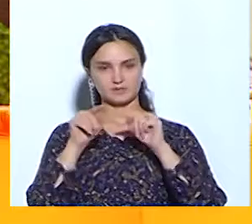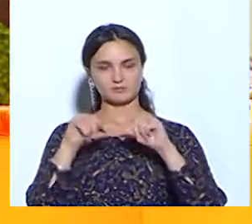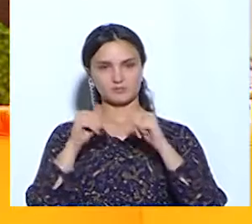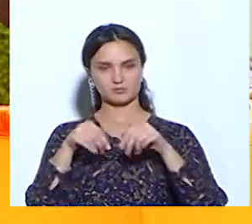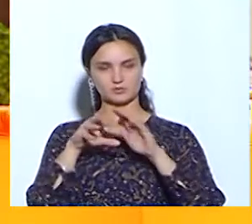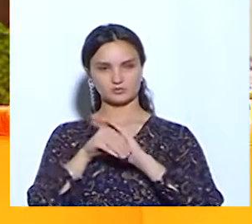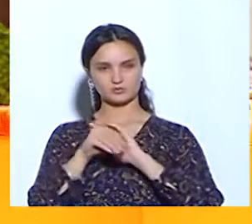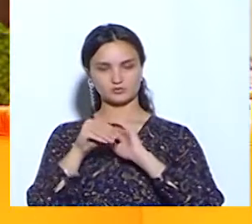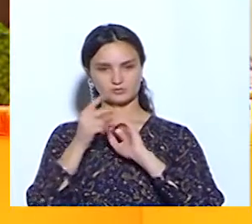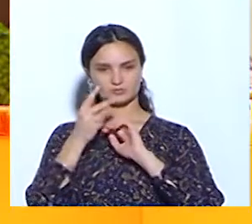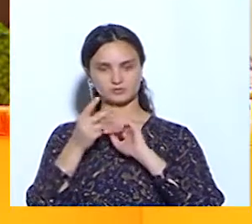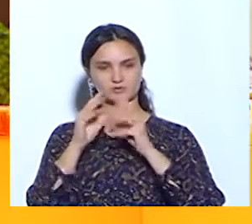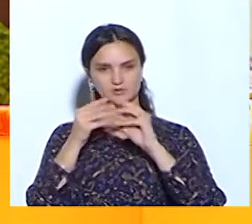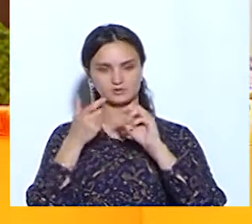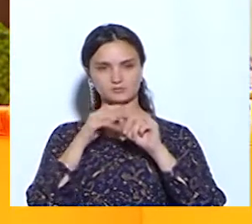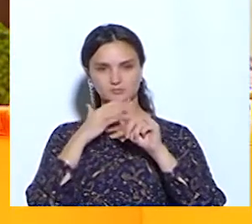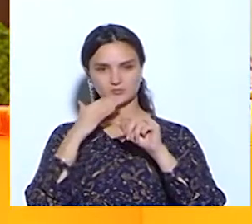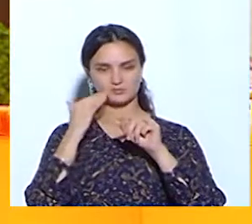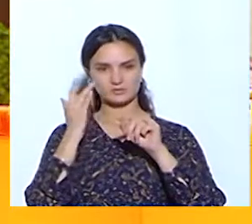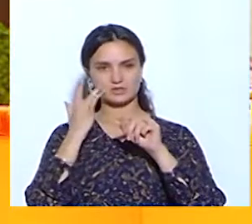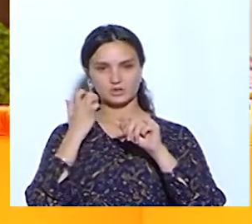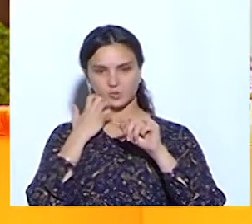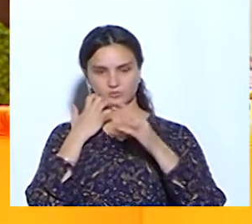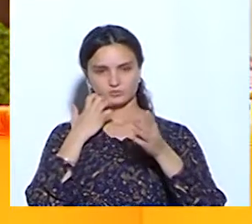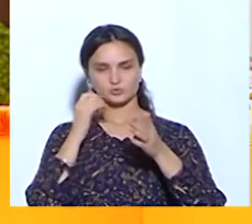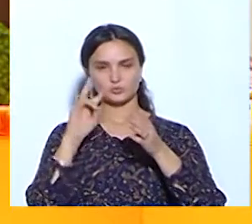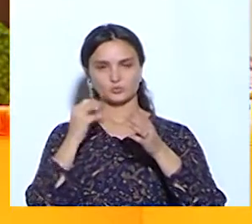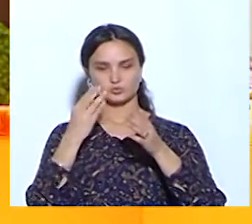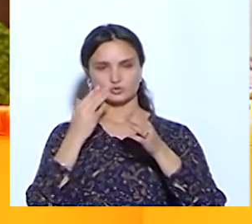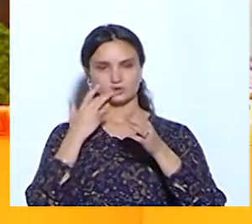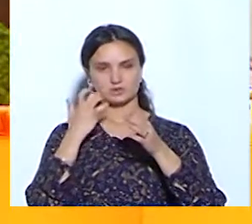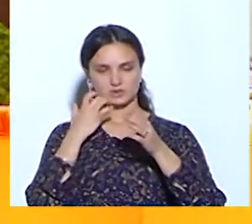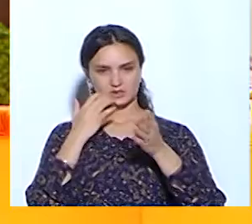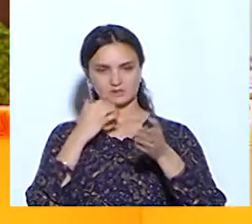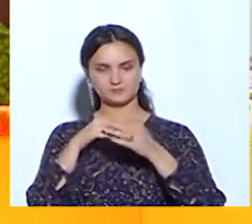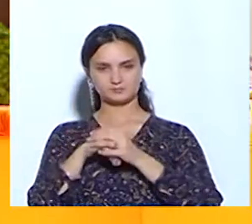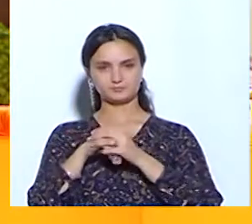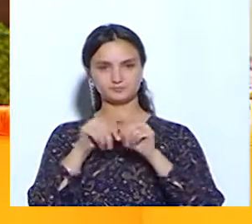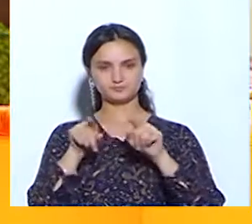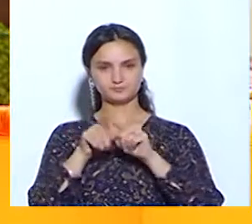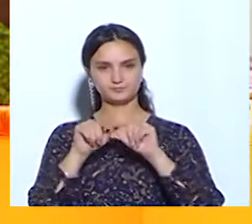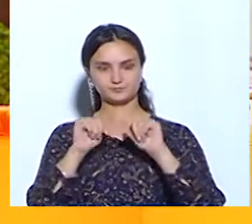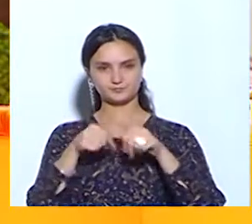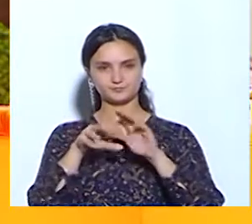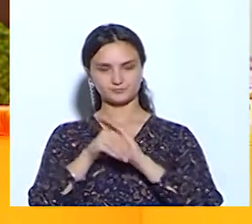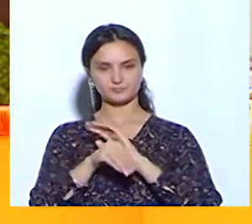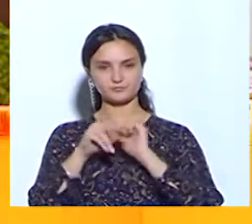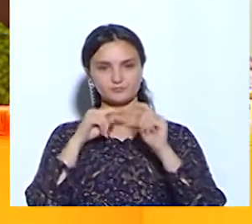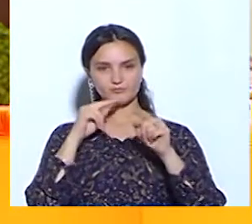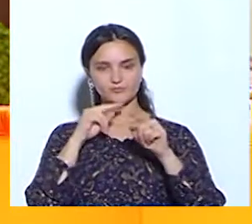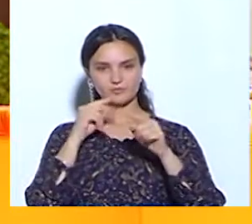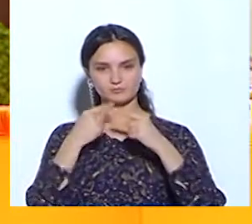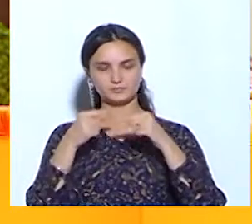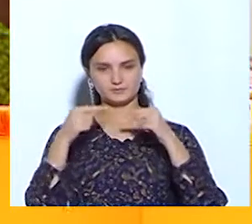მოდელში მოიაზრება საკმაოდ დიდი რაოდენობით ნიკოზი, ნუში, თხილი. ამავე მოდელში